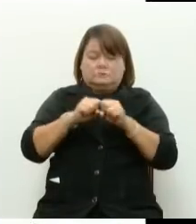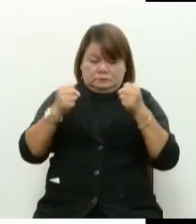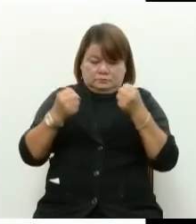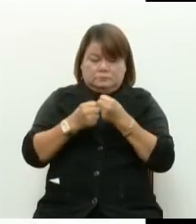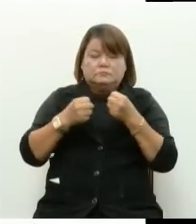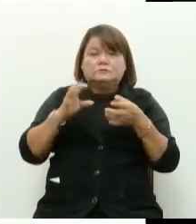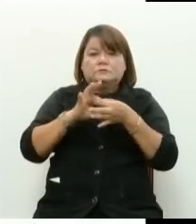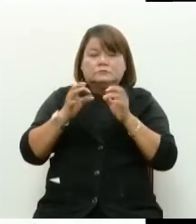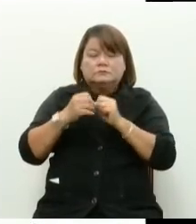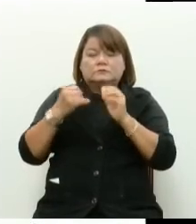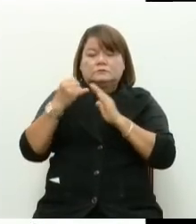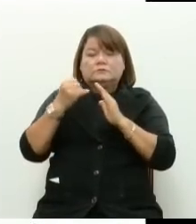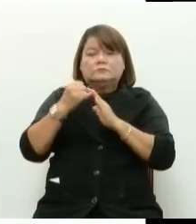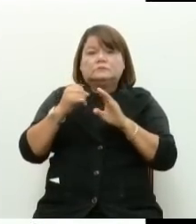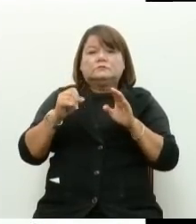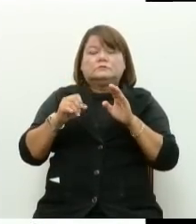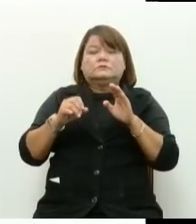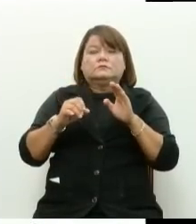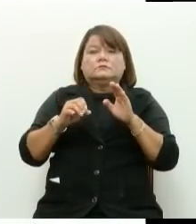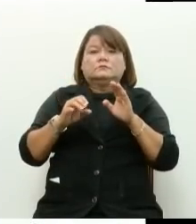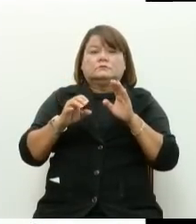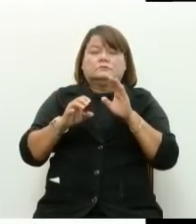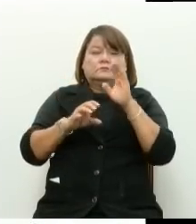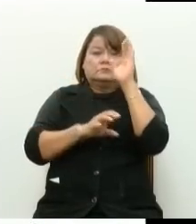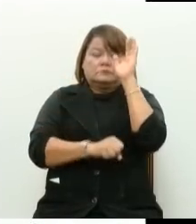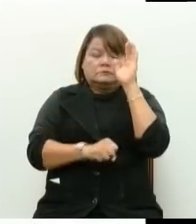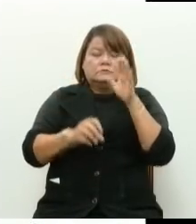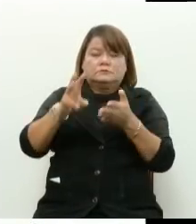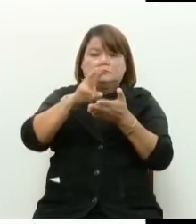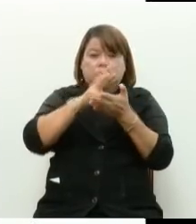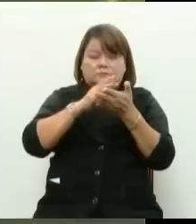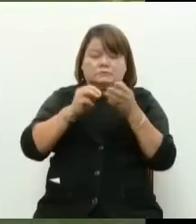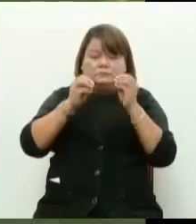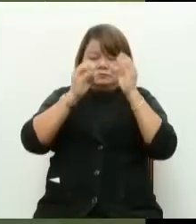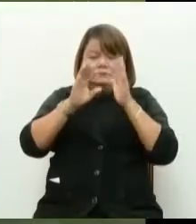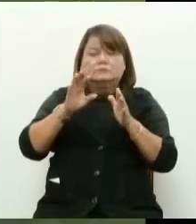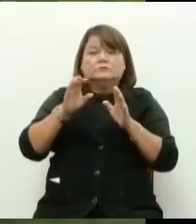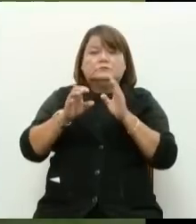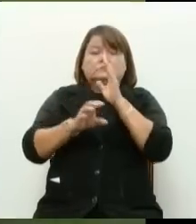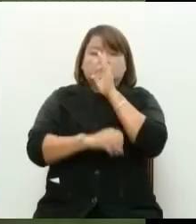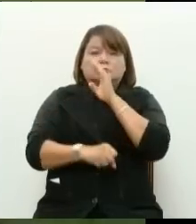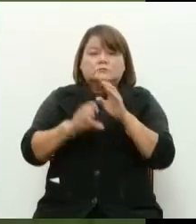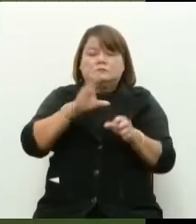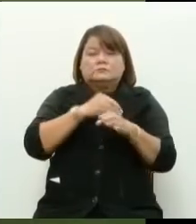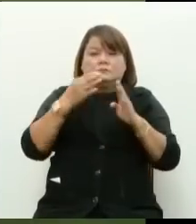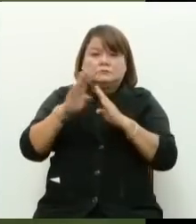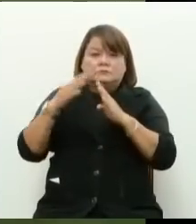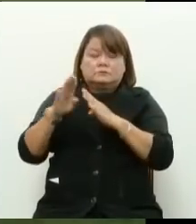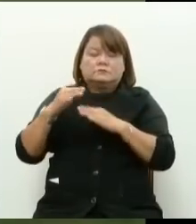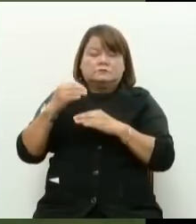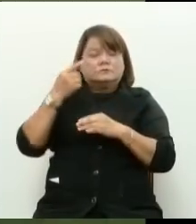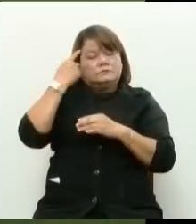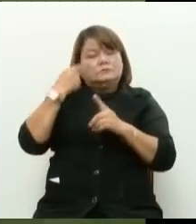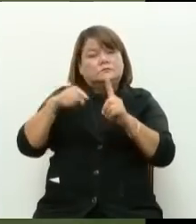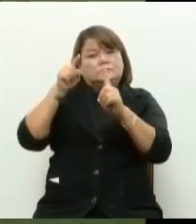แห่งจังหวัดสงขลามหาวิทยาลัยราชภัฏสงขลาและภาคเอกชนโดยมีวัตถุประสงค์เพื่อพัฒนาเยาวช